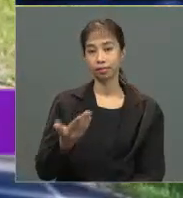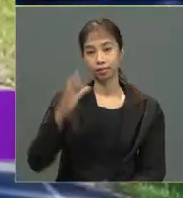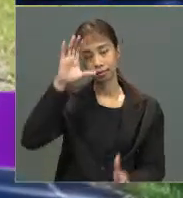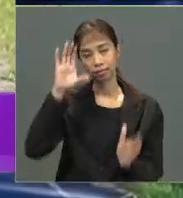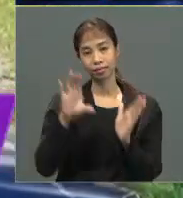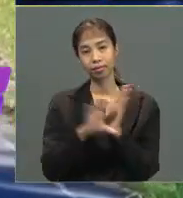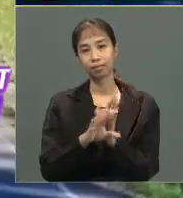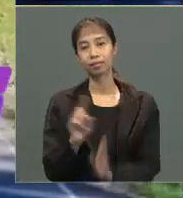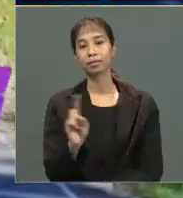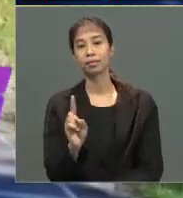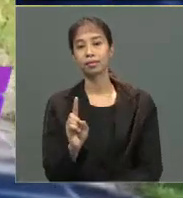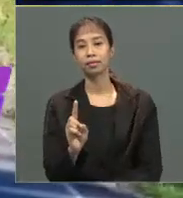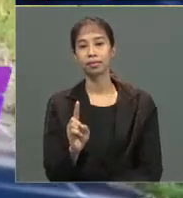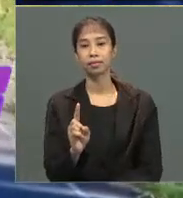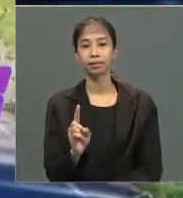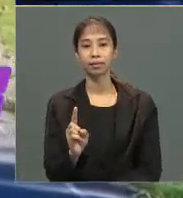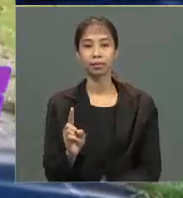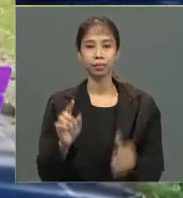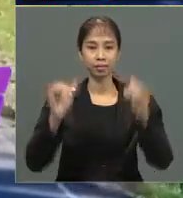มีส่วนนี่เป็นภาพของ 2